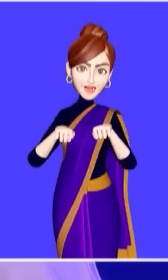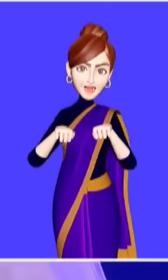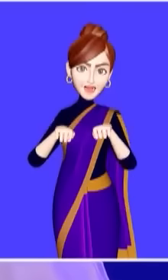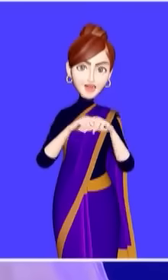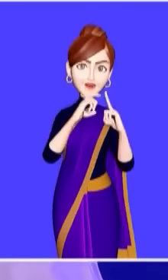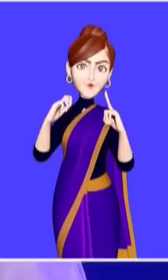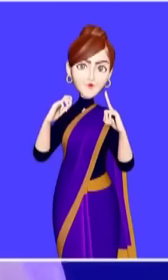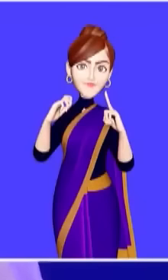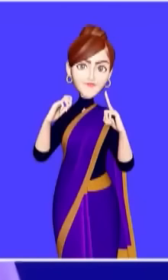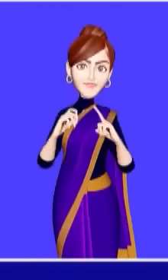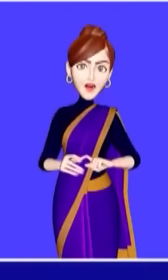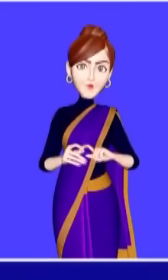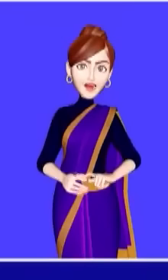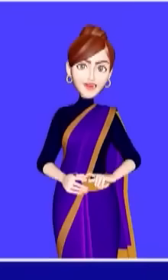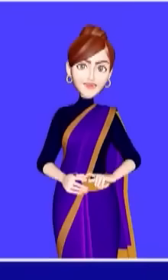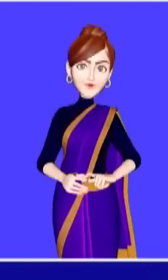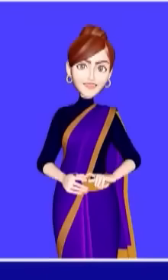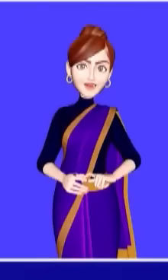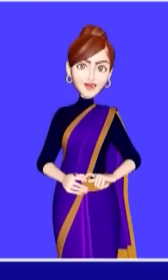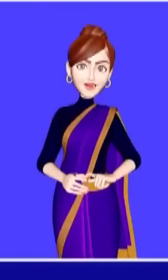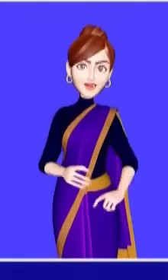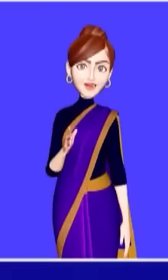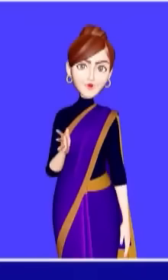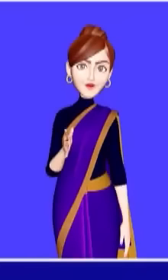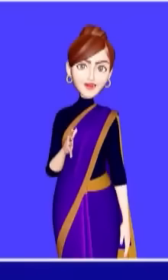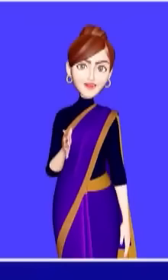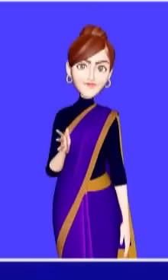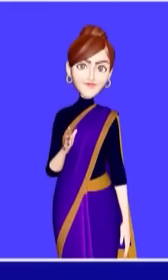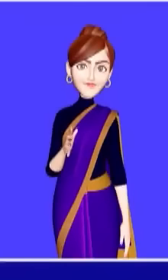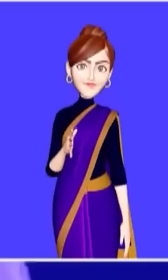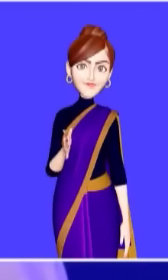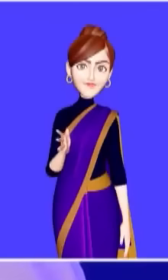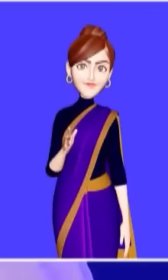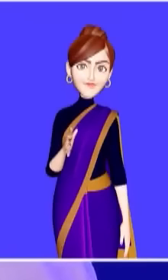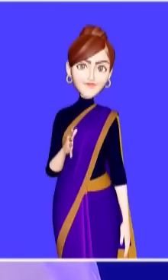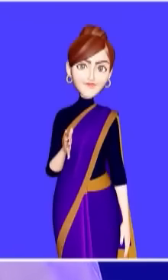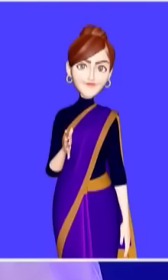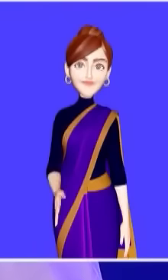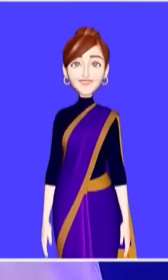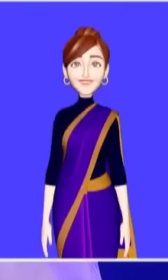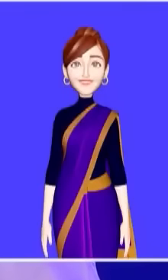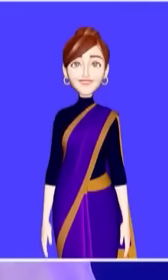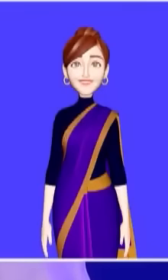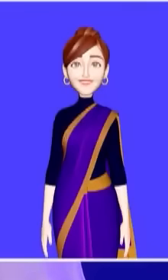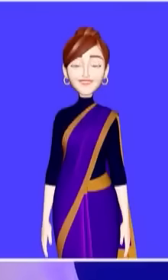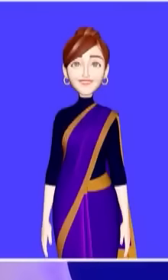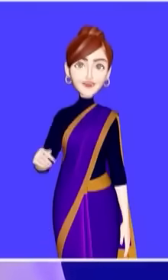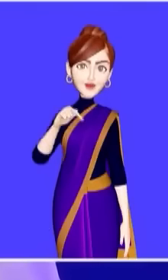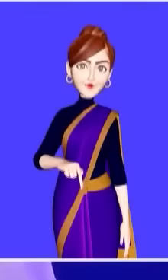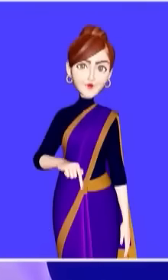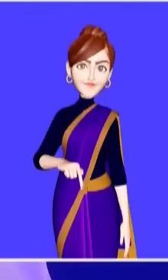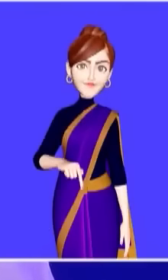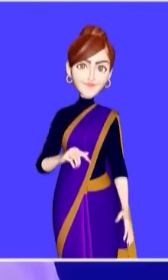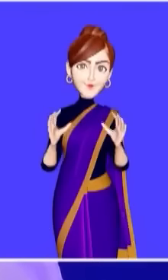आज असली प्रश्न यह नहीं कि भविष्य में आर्टिफिशियल इंटेलिजेंस क्या कर सकती